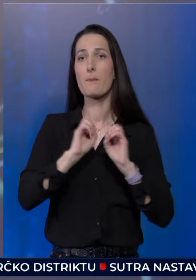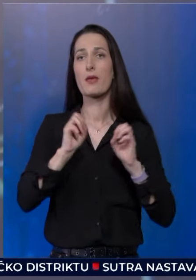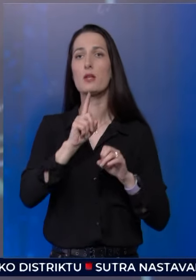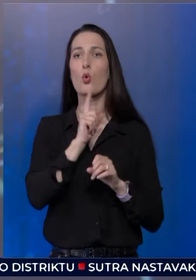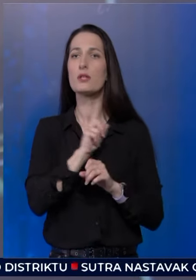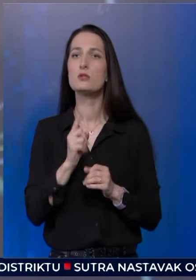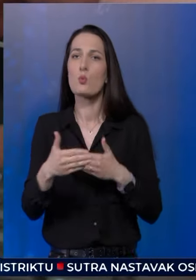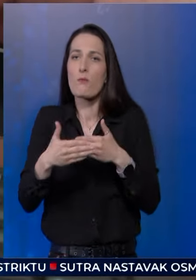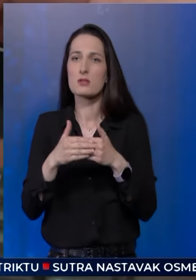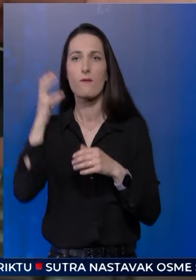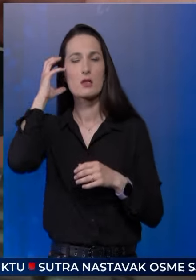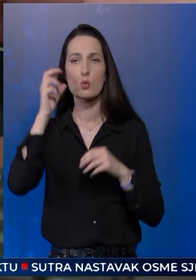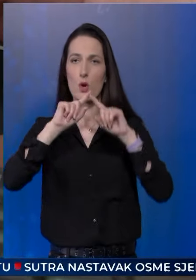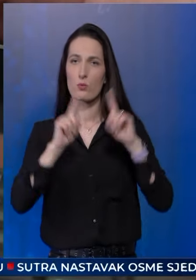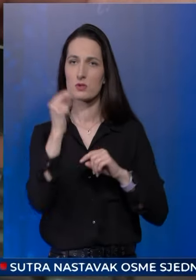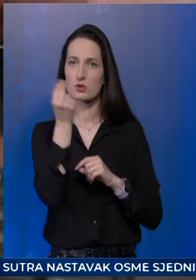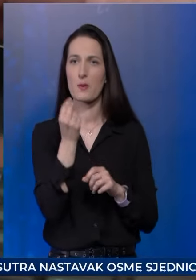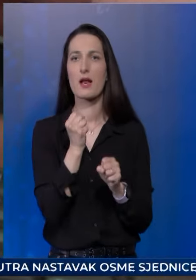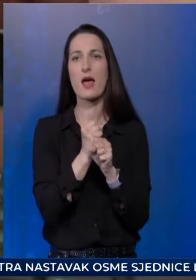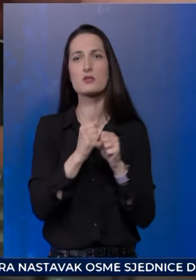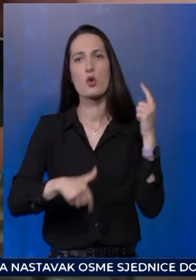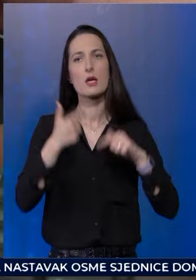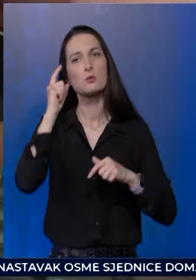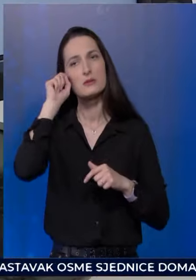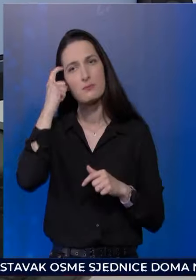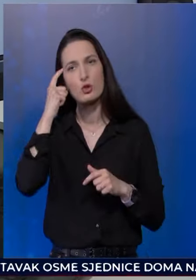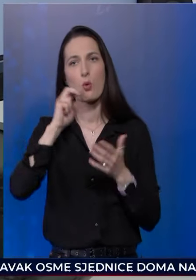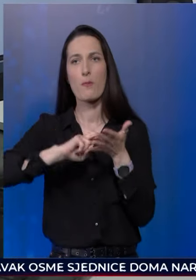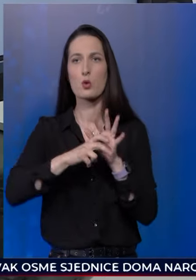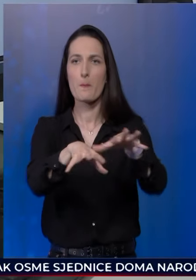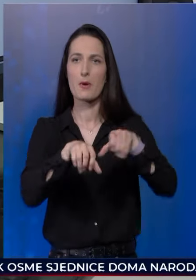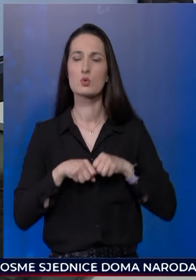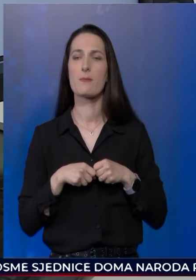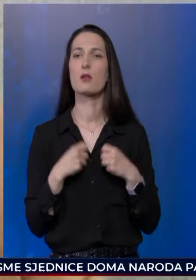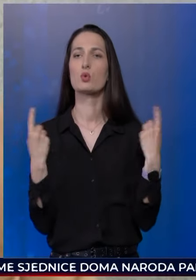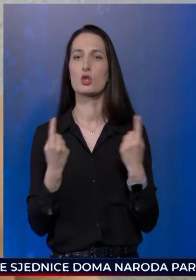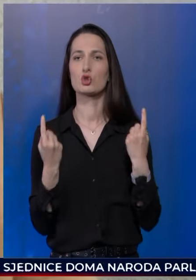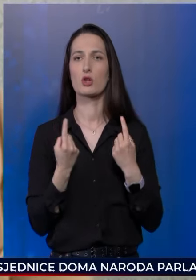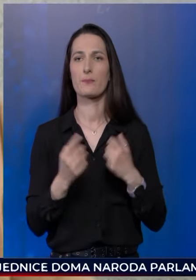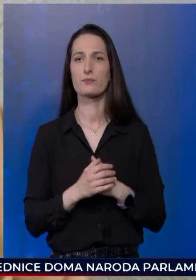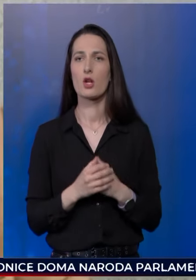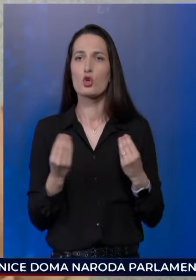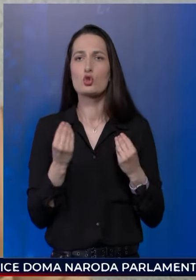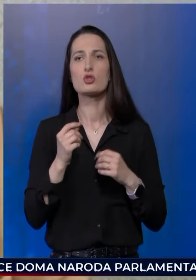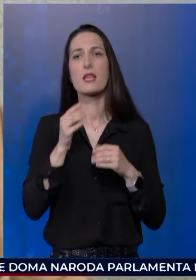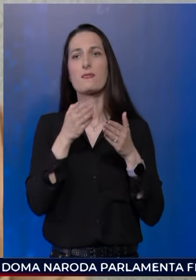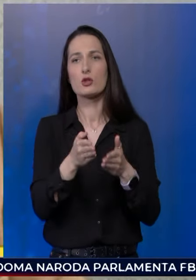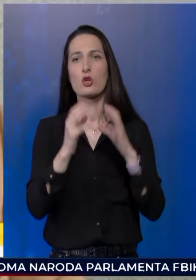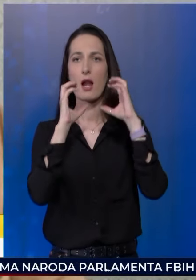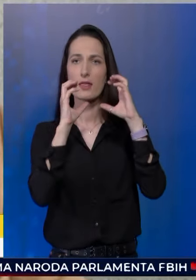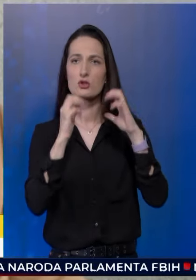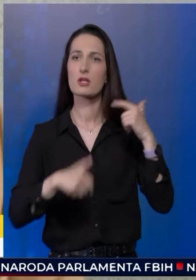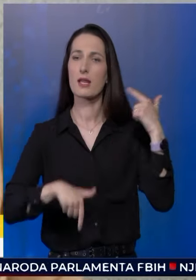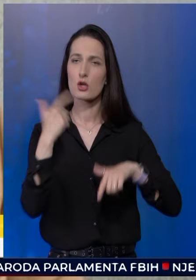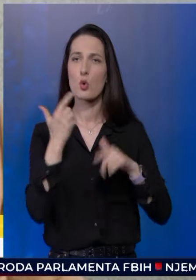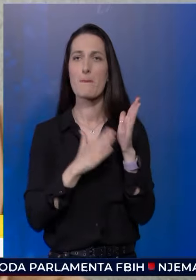vlasti u Republici Srpskoj, radi se o jasnom i smišljenom planu preuzimanja tržišta. Što se tiče gledanosti, jasno je